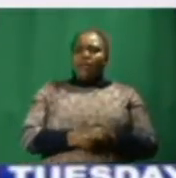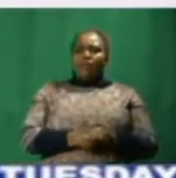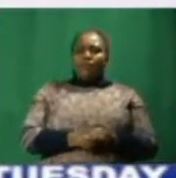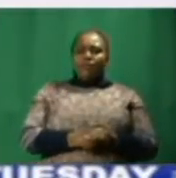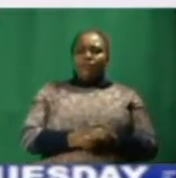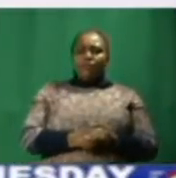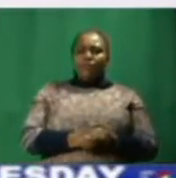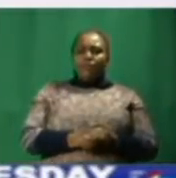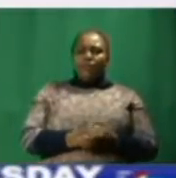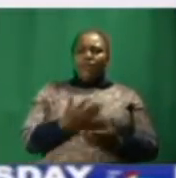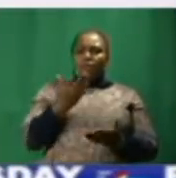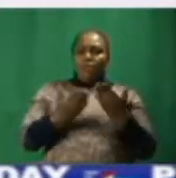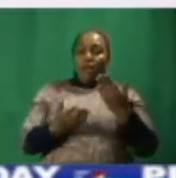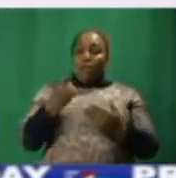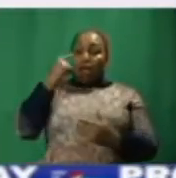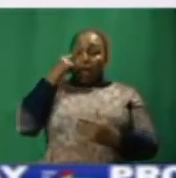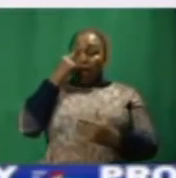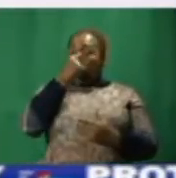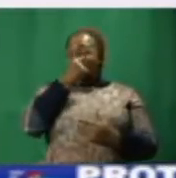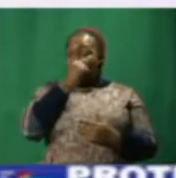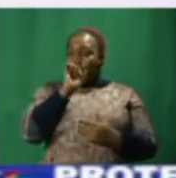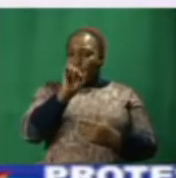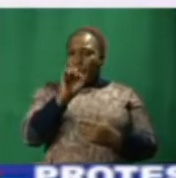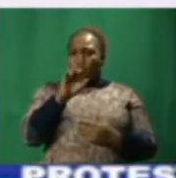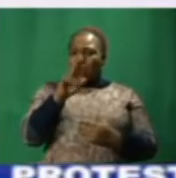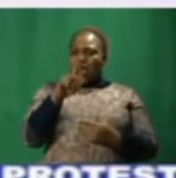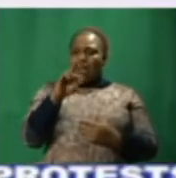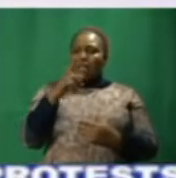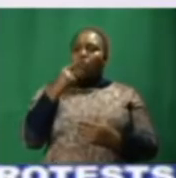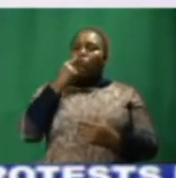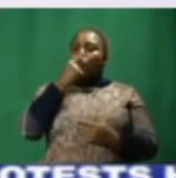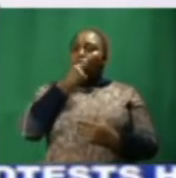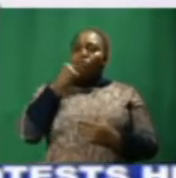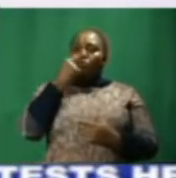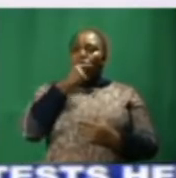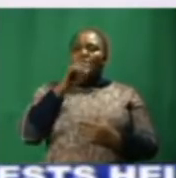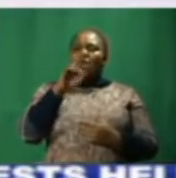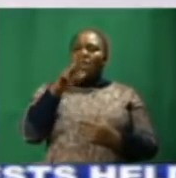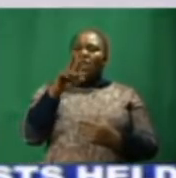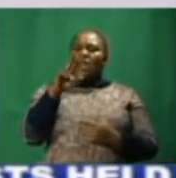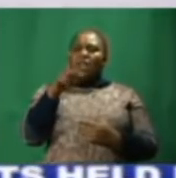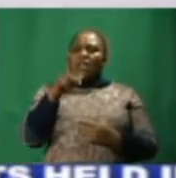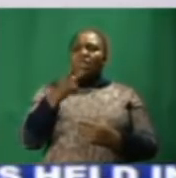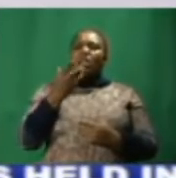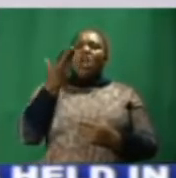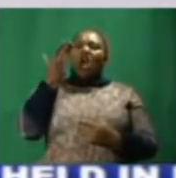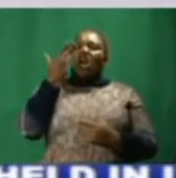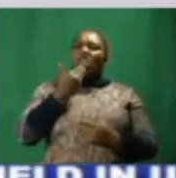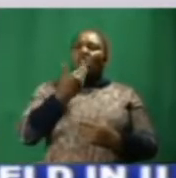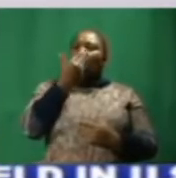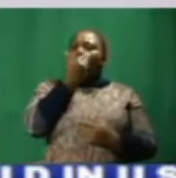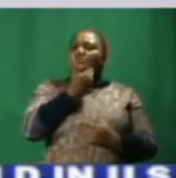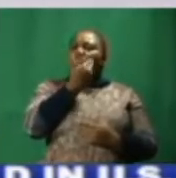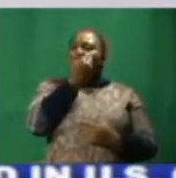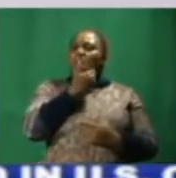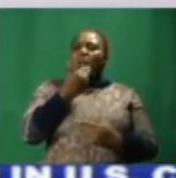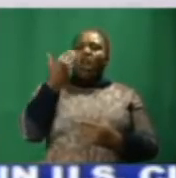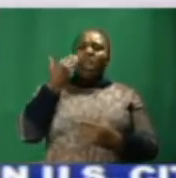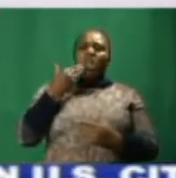ukuthi emehlo akhe abovu, umlomo wakhe ubovu, kunema cracks on the